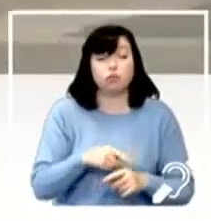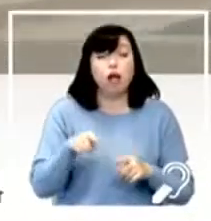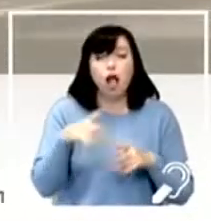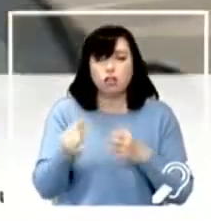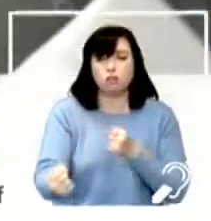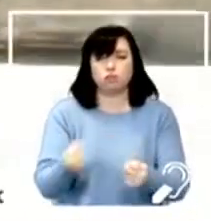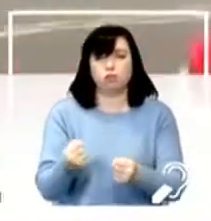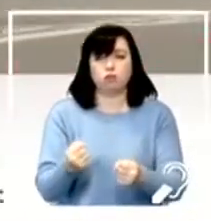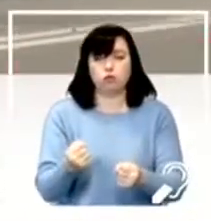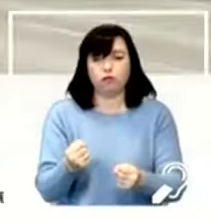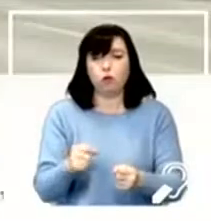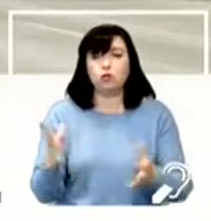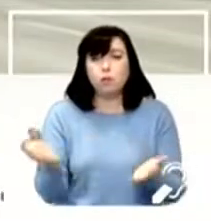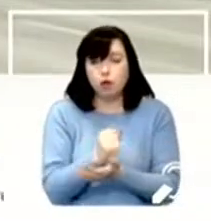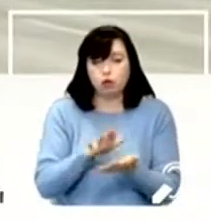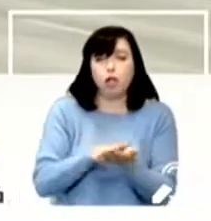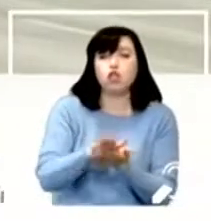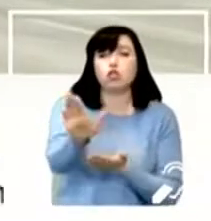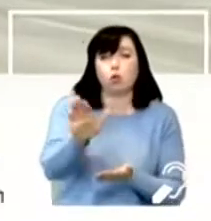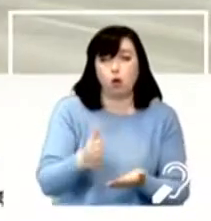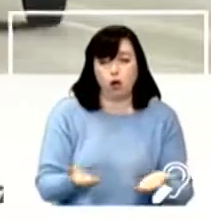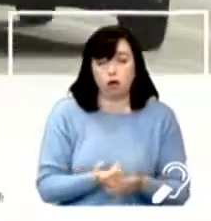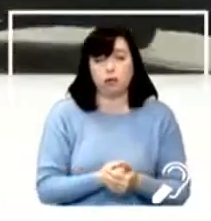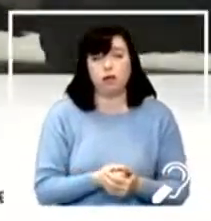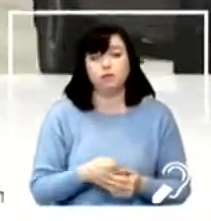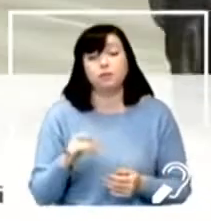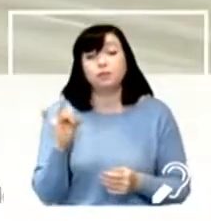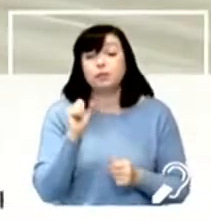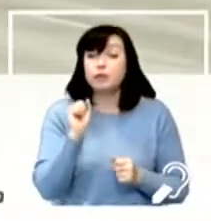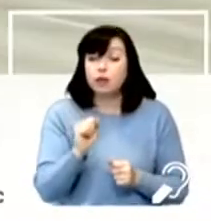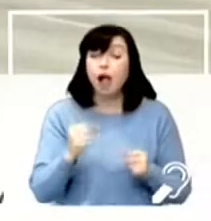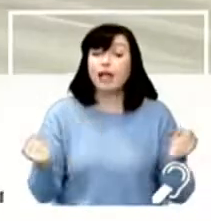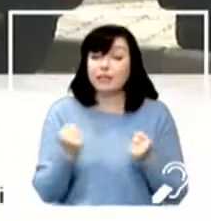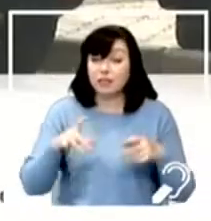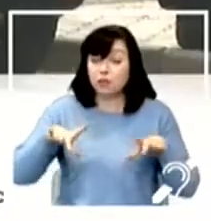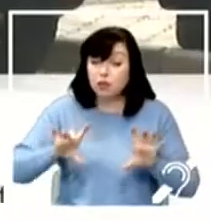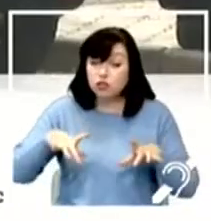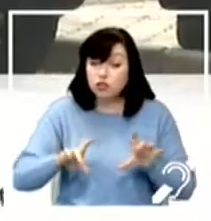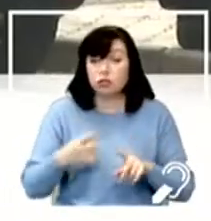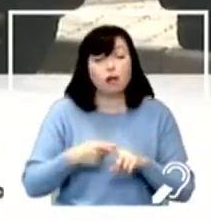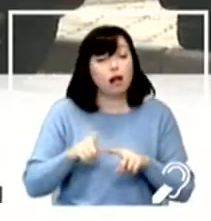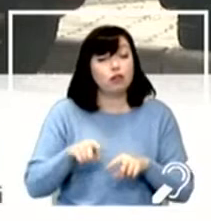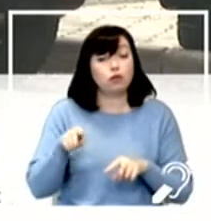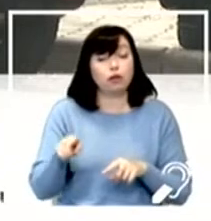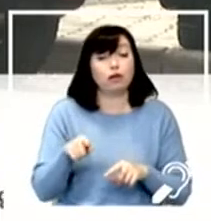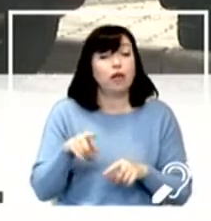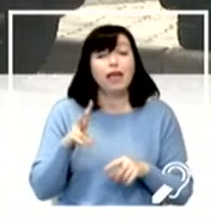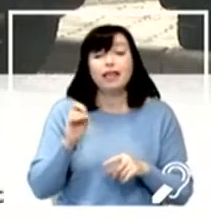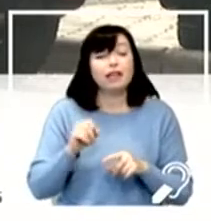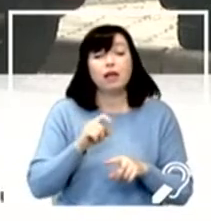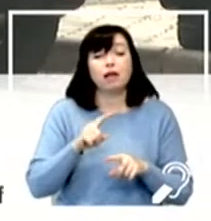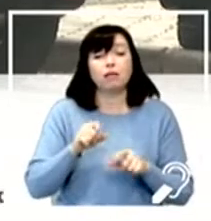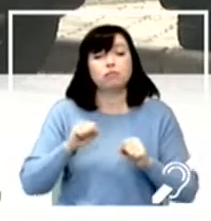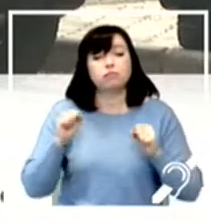duri. Eficiența frânării, evident că e mai proastă. Vis-a-vis de cauciucurile de iarnă, care nu așa tare se reflectă